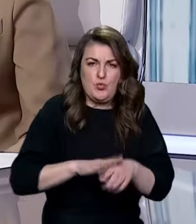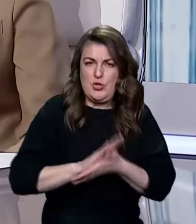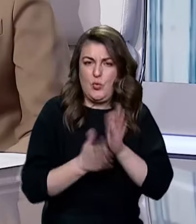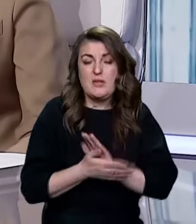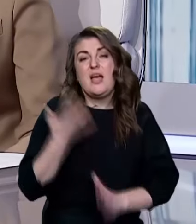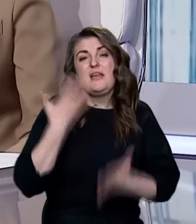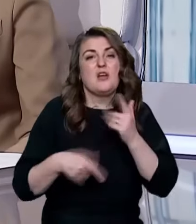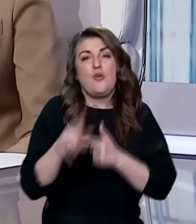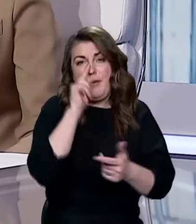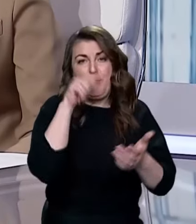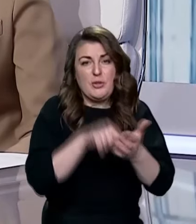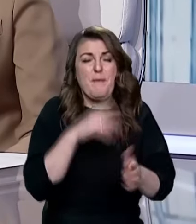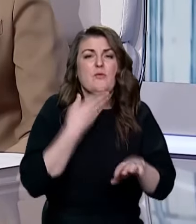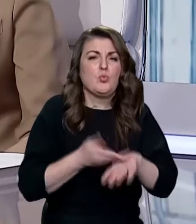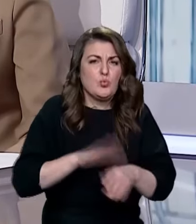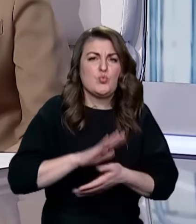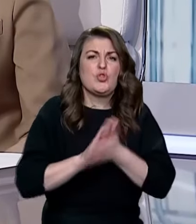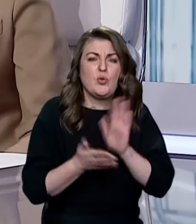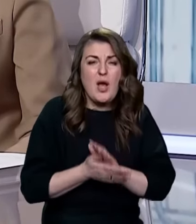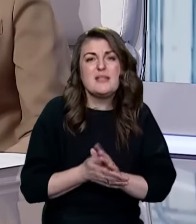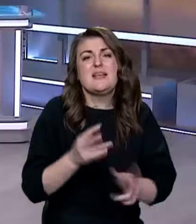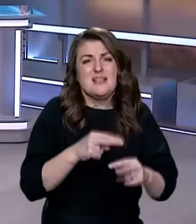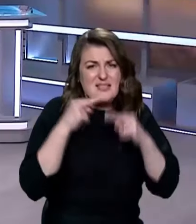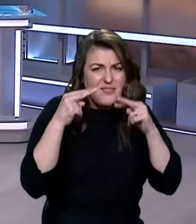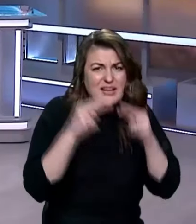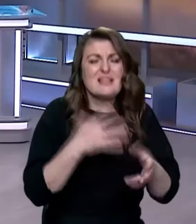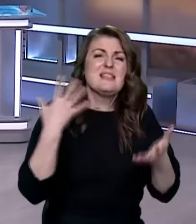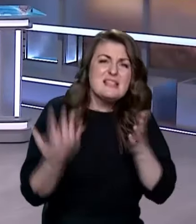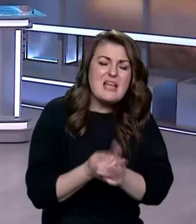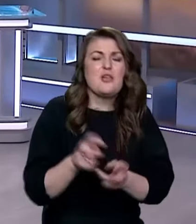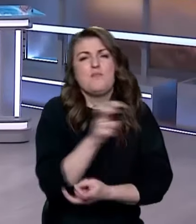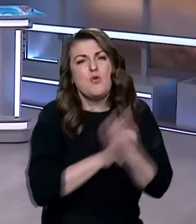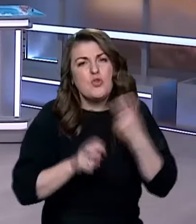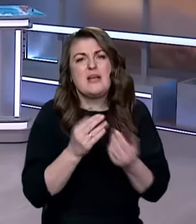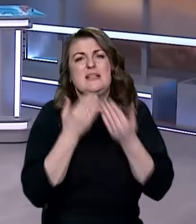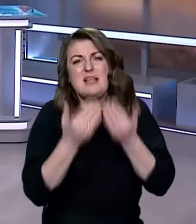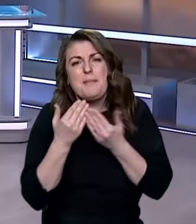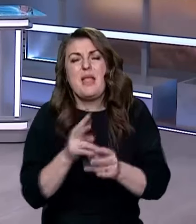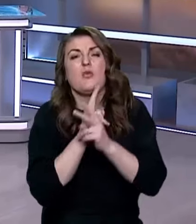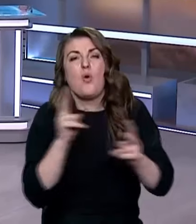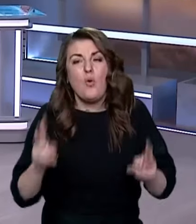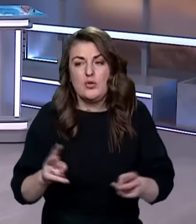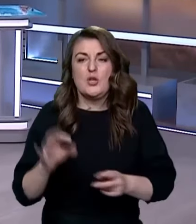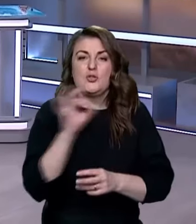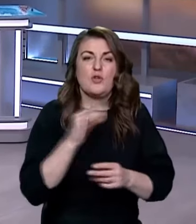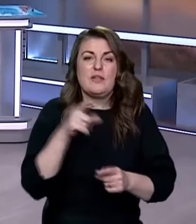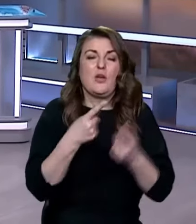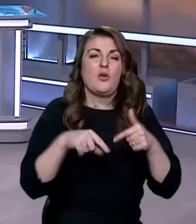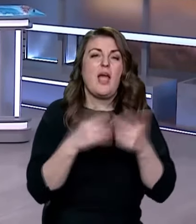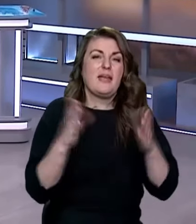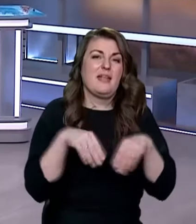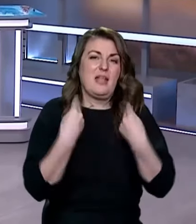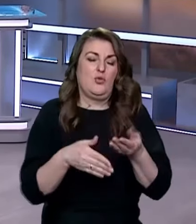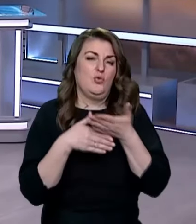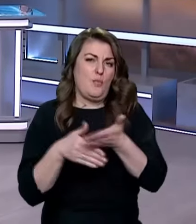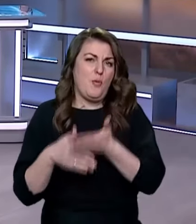ситуацію. Якщо ви потрапили в скрутну ситуацію, зверніться, знайдіть, пошукайте, запитайте когось стосовно тих організацій, які